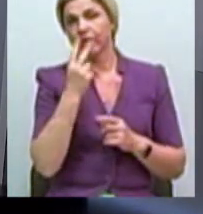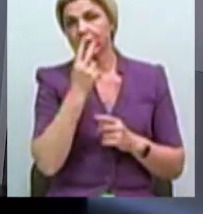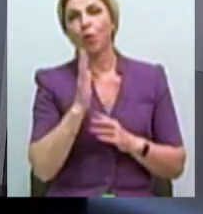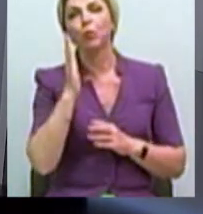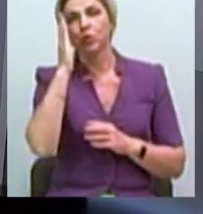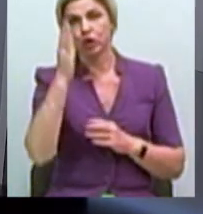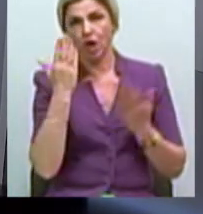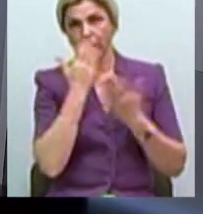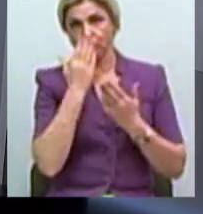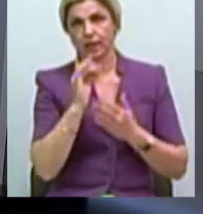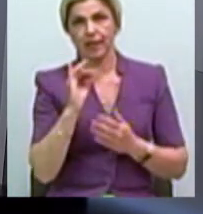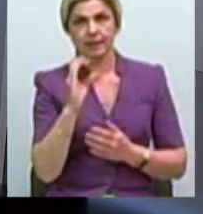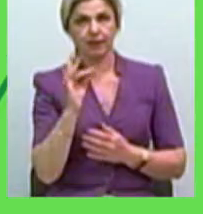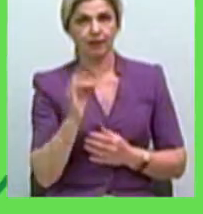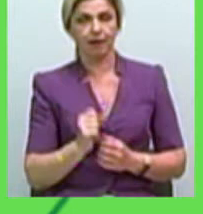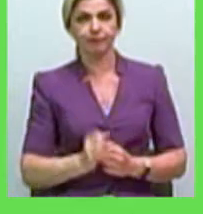«Іскра». Давайте подивимось.